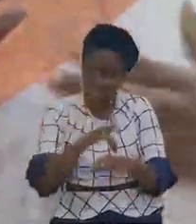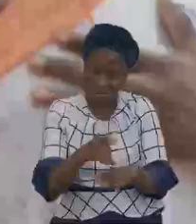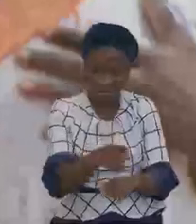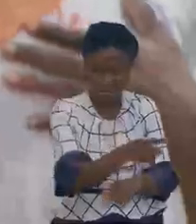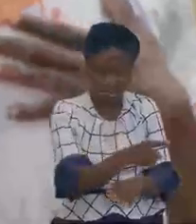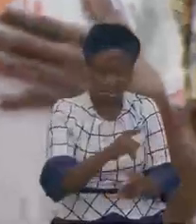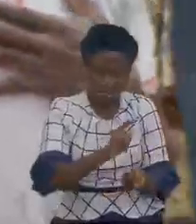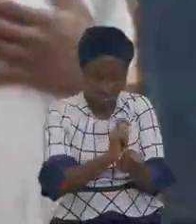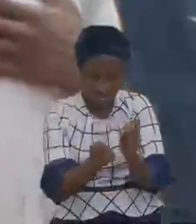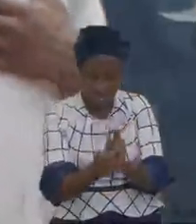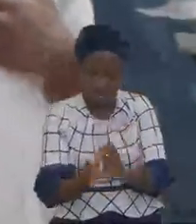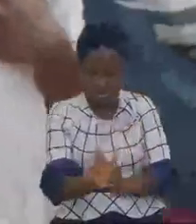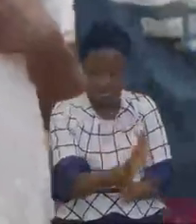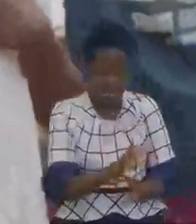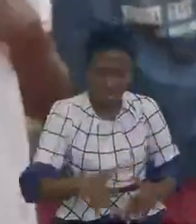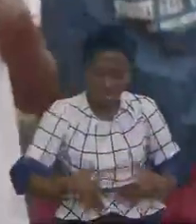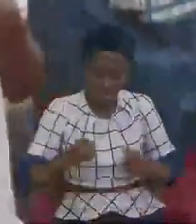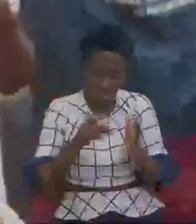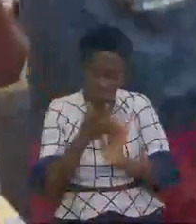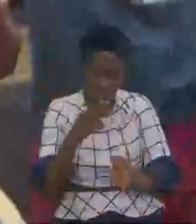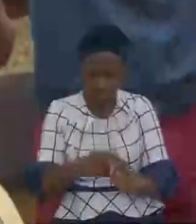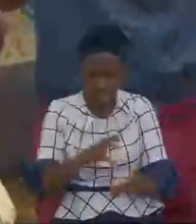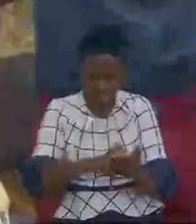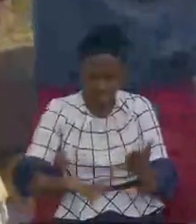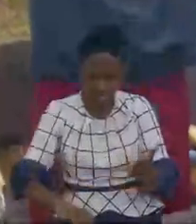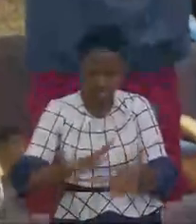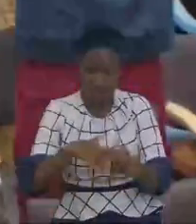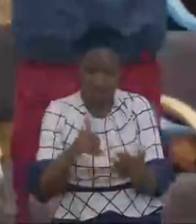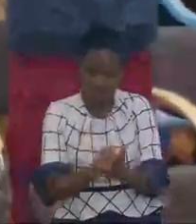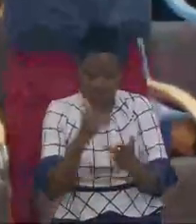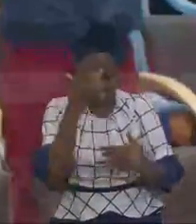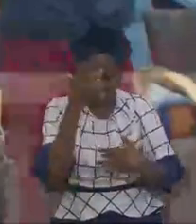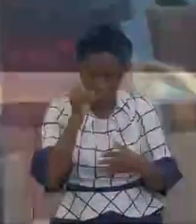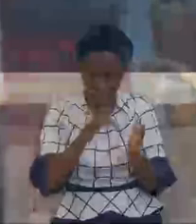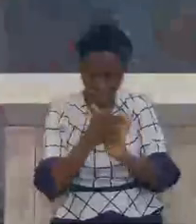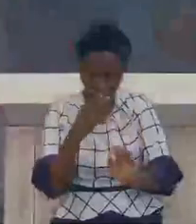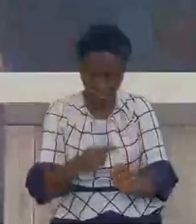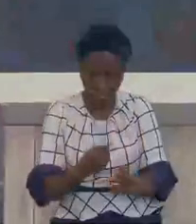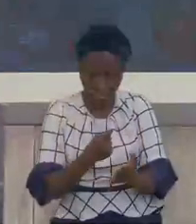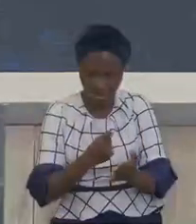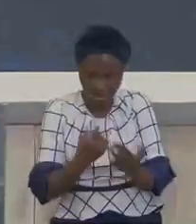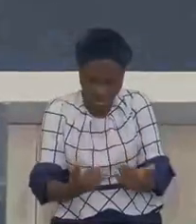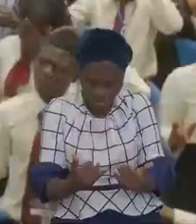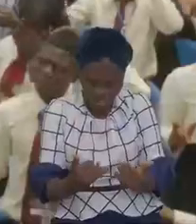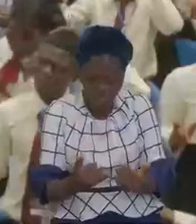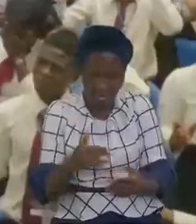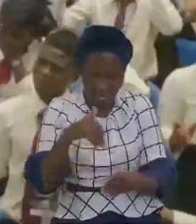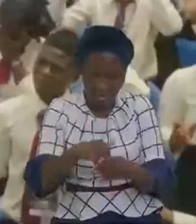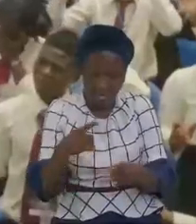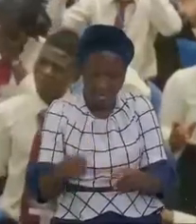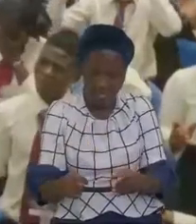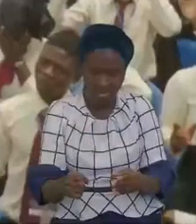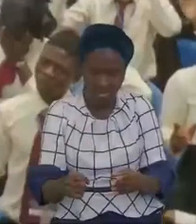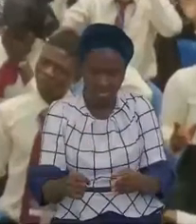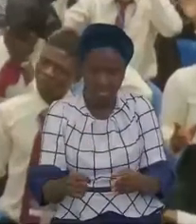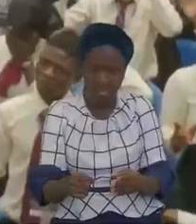Oh, toutes ces maladies, écris maintenant le nom inégalable de Christ.